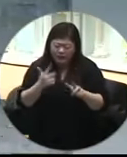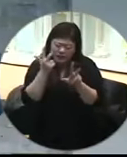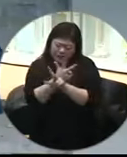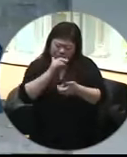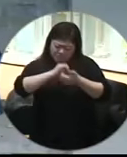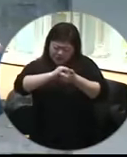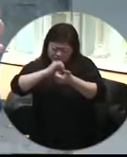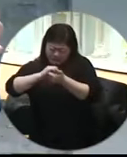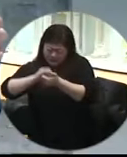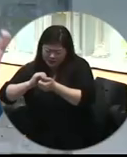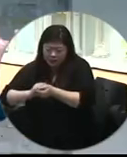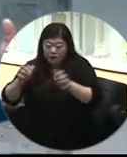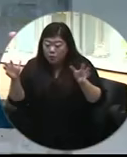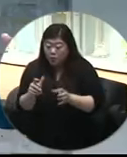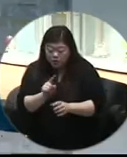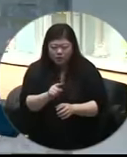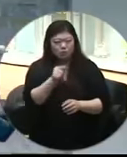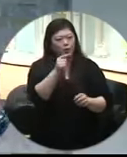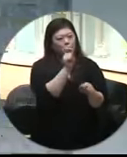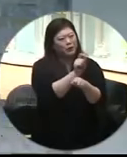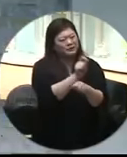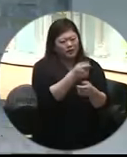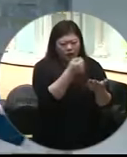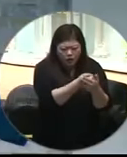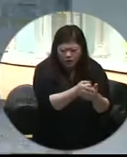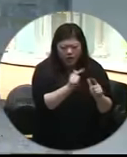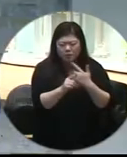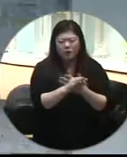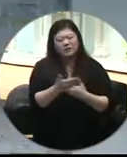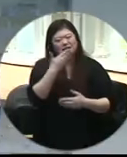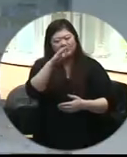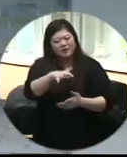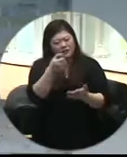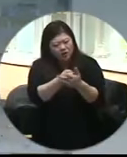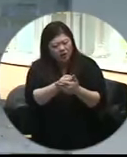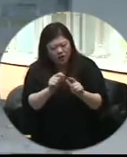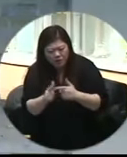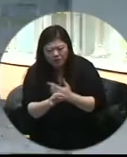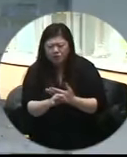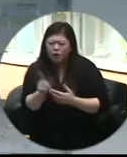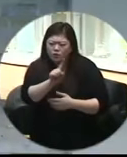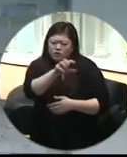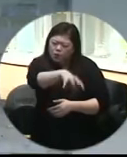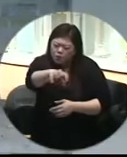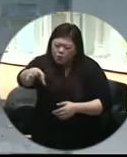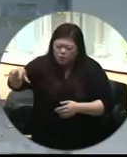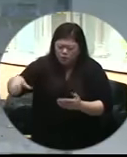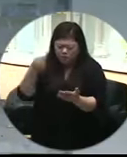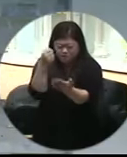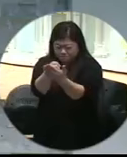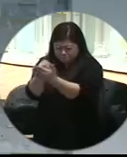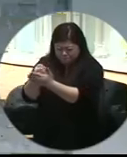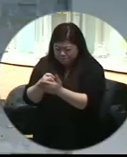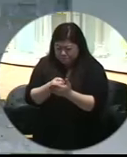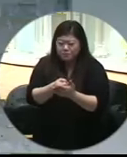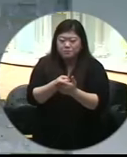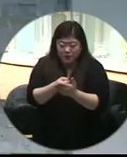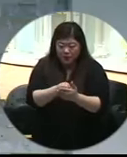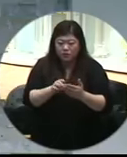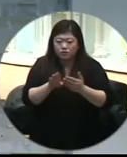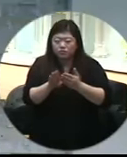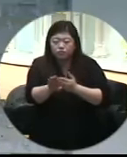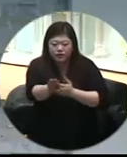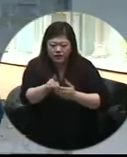때는 그 지역의 교육자가 그 지역 조정을 다 스케줄 조정해가지고 디데이가 정해지면 그